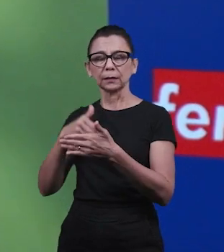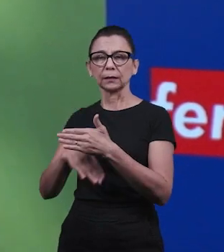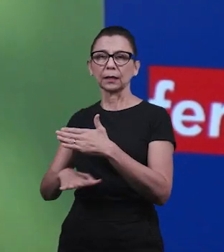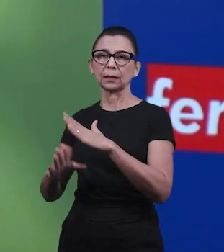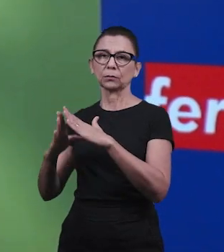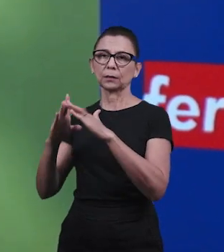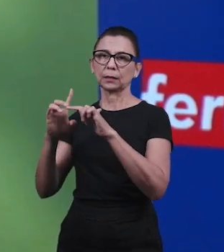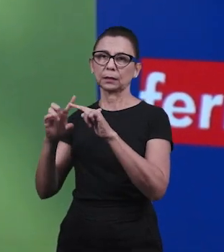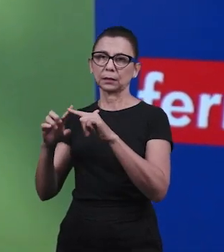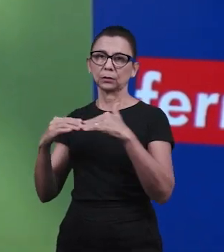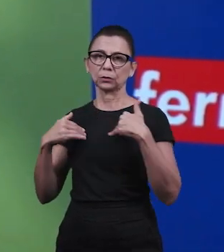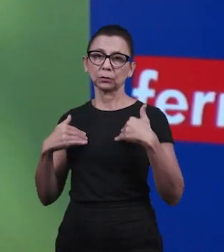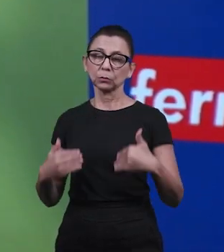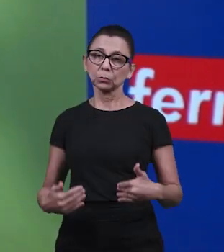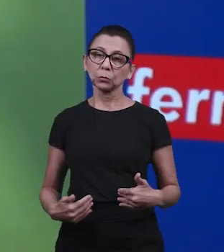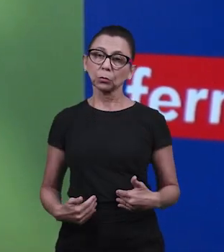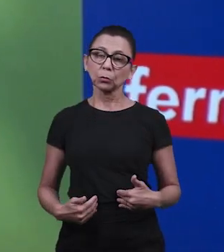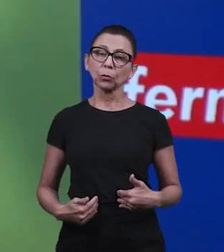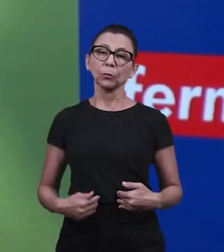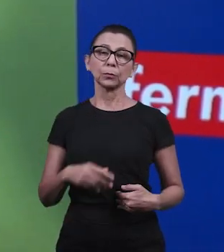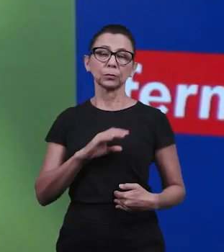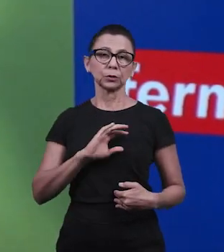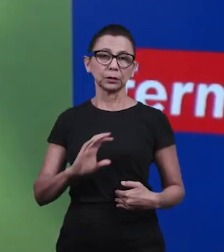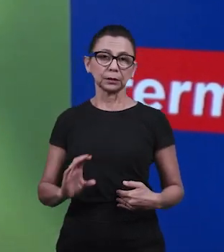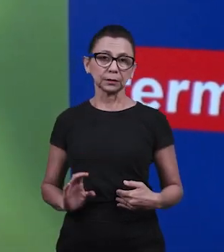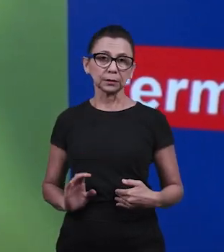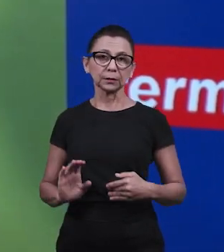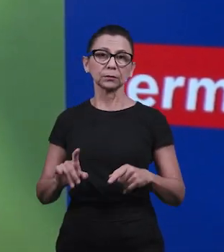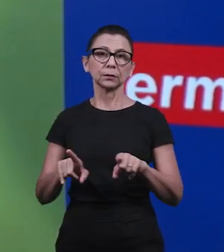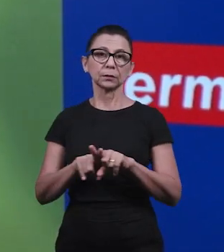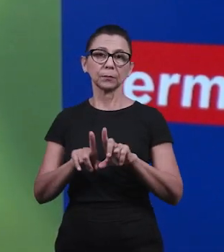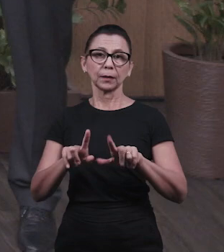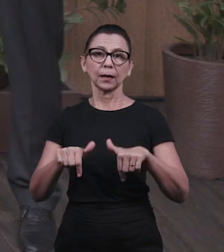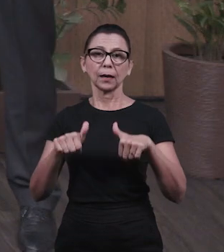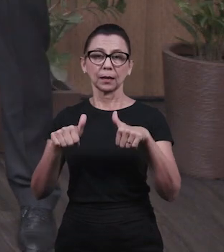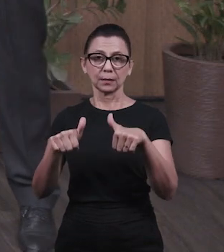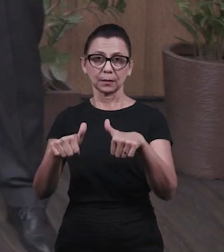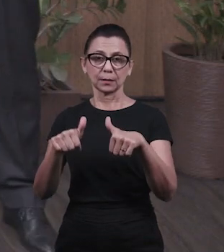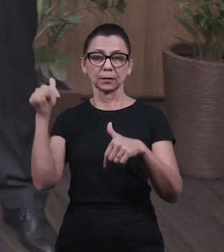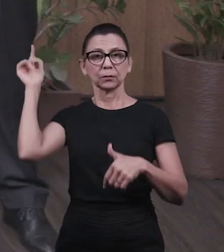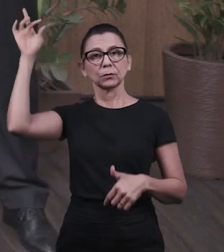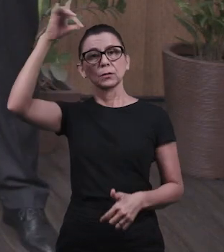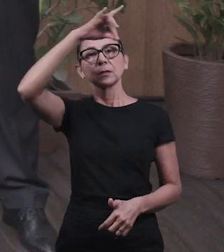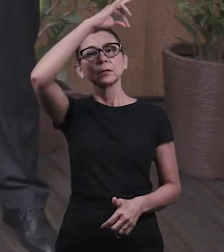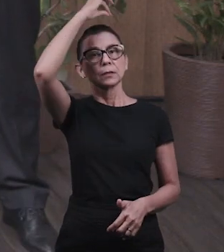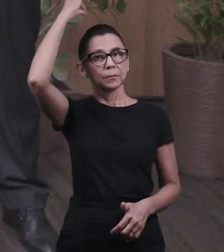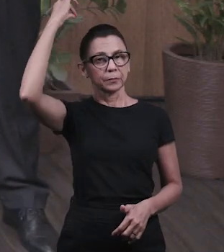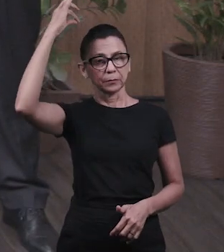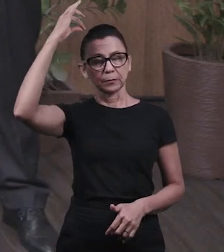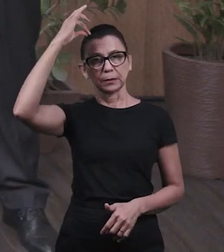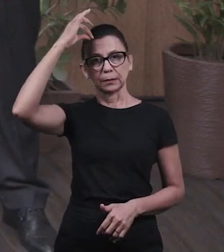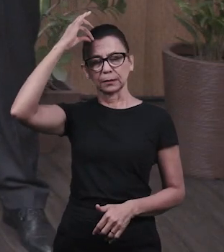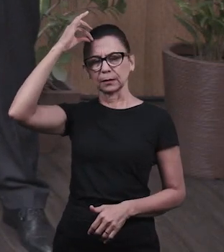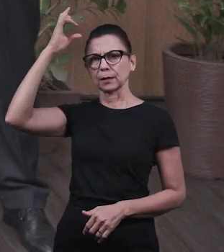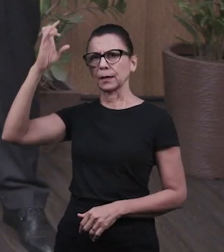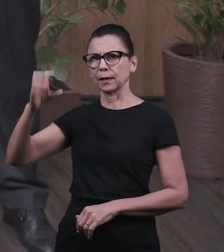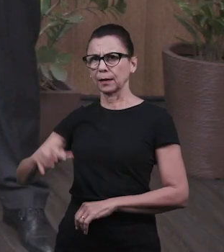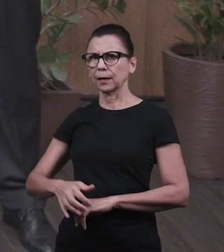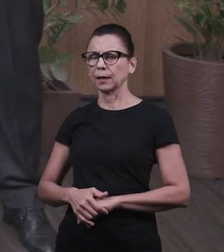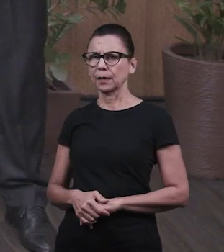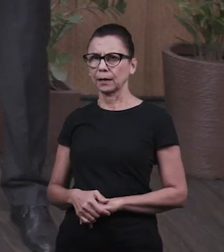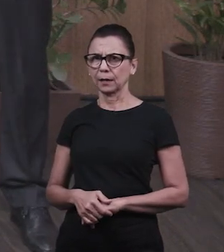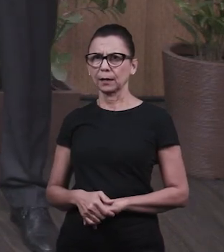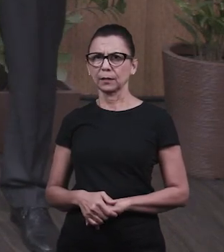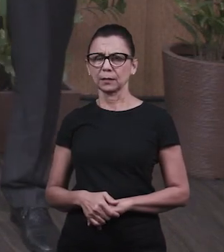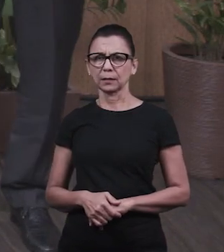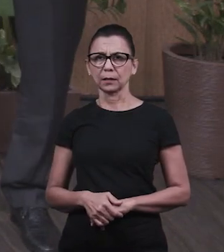который дается нам посредством действия Духа Святого. Закваска в этой притче, она была внесена в